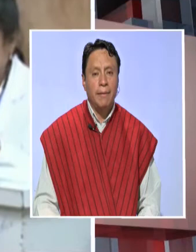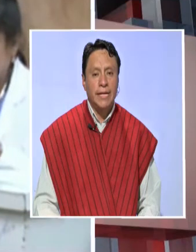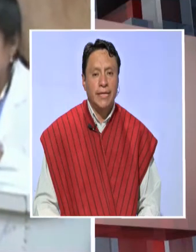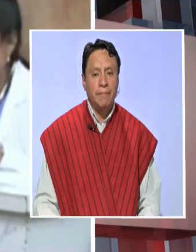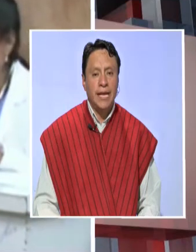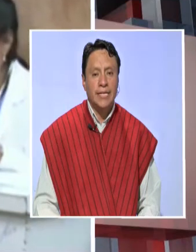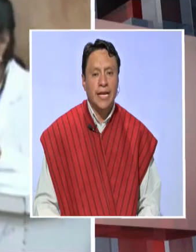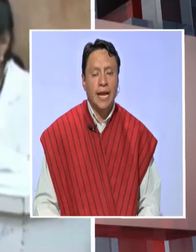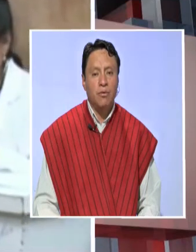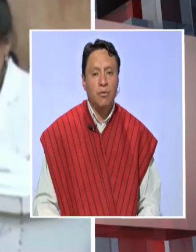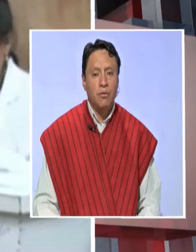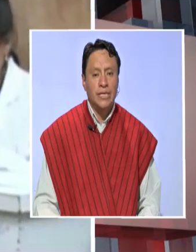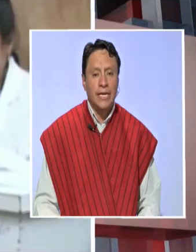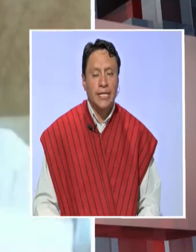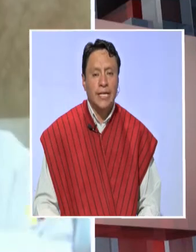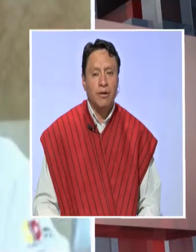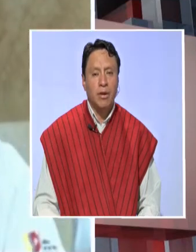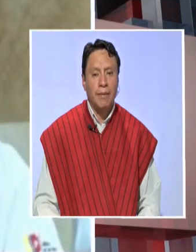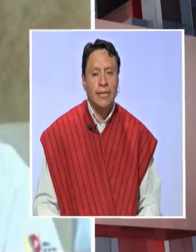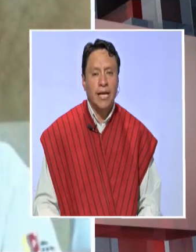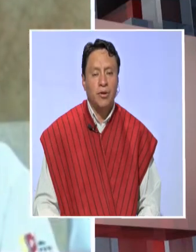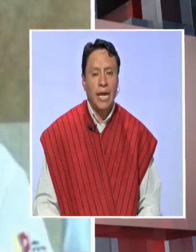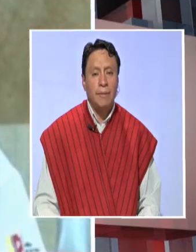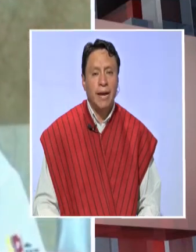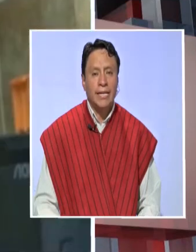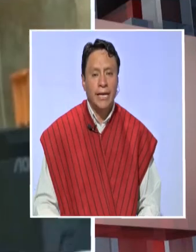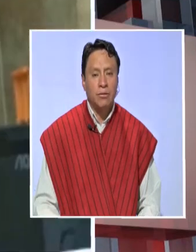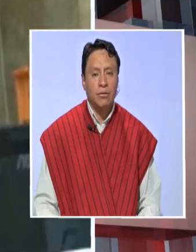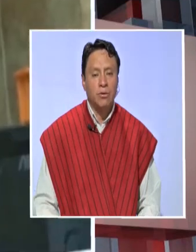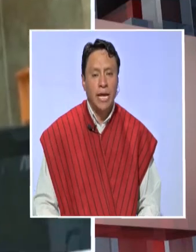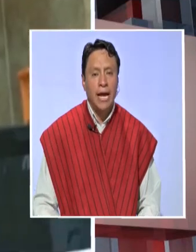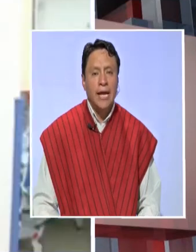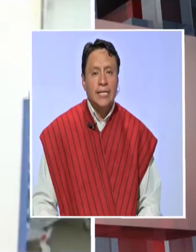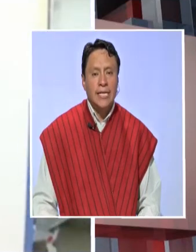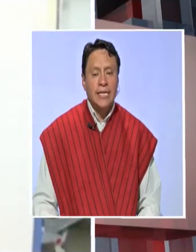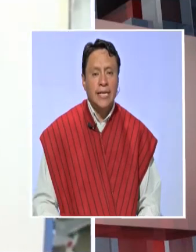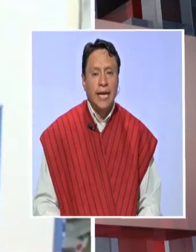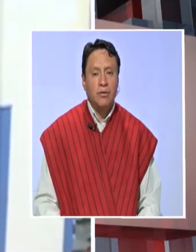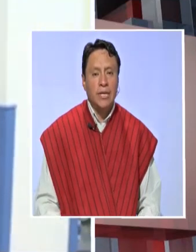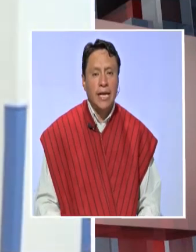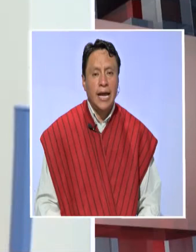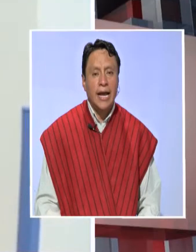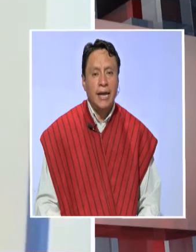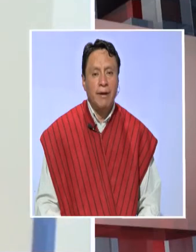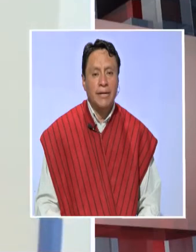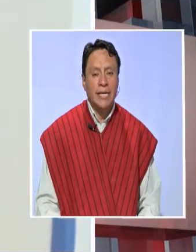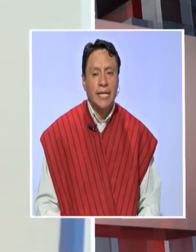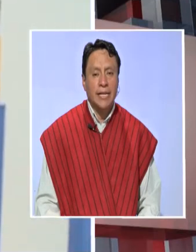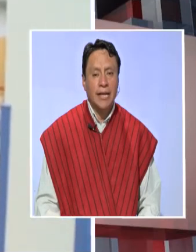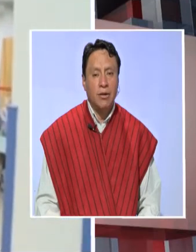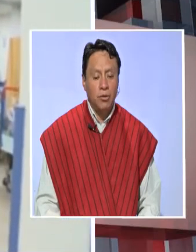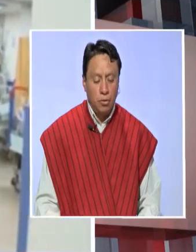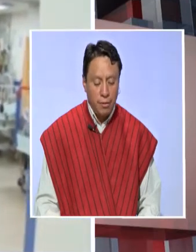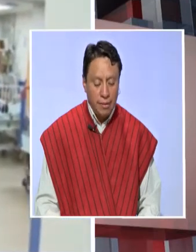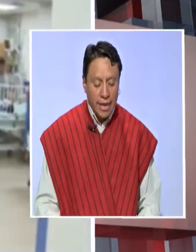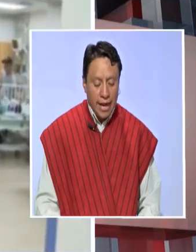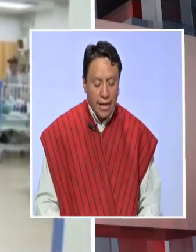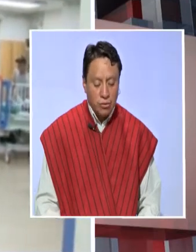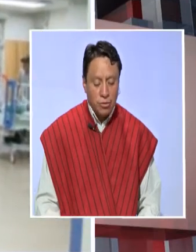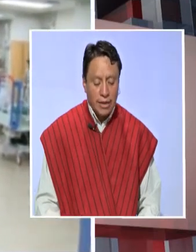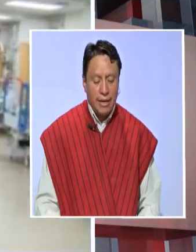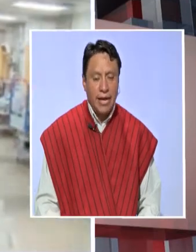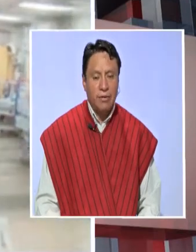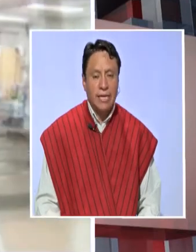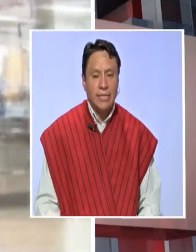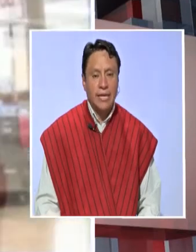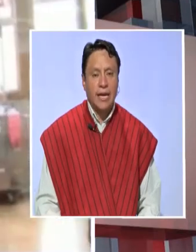Pimitukui Alpapachapi Kashna Kai Ungui Charishka Kunamanta Yuyei Paktarikun Kuna, Shinayati Kaikutin Kaka Ima Mayakta Tananaku Yukupimi